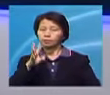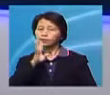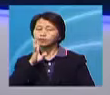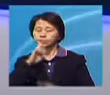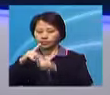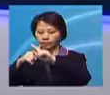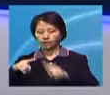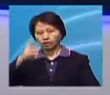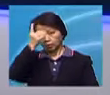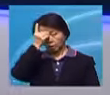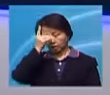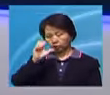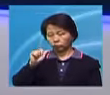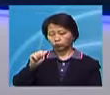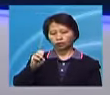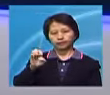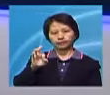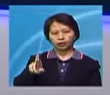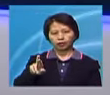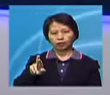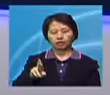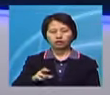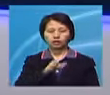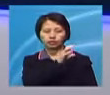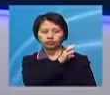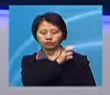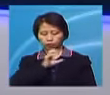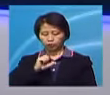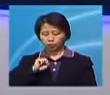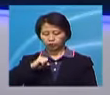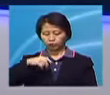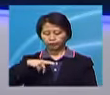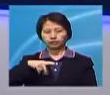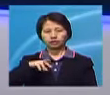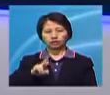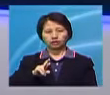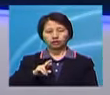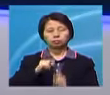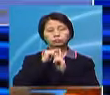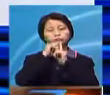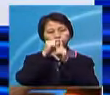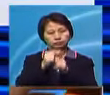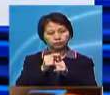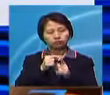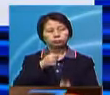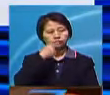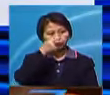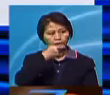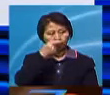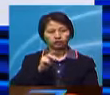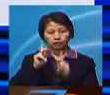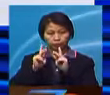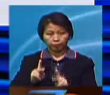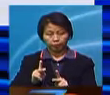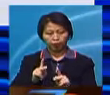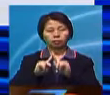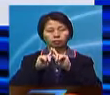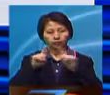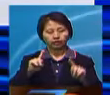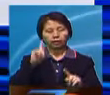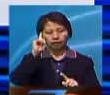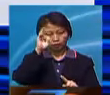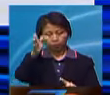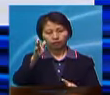Dato' Amar Mohamad Asfiah Awang Nasar. Pengerusi SPR Dato' Sri Hashim Abdullah dalam satu kenyataan berkata pihaknya bagaimanapun